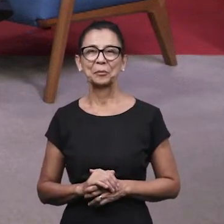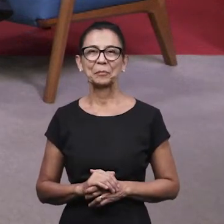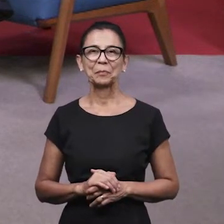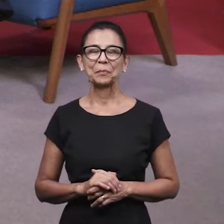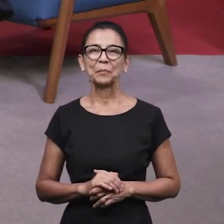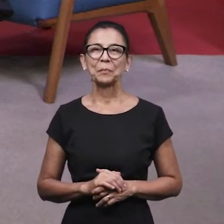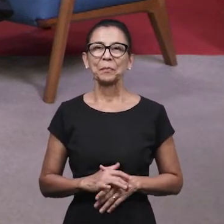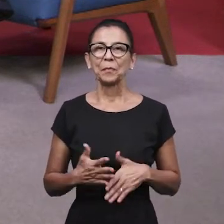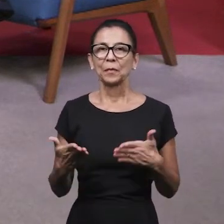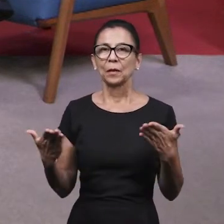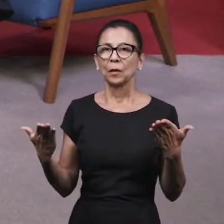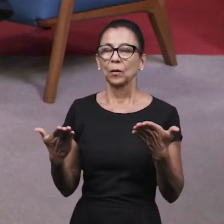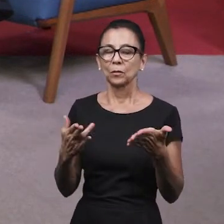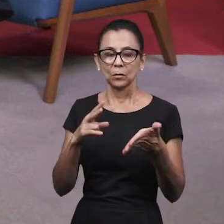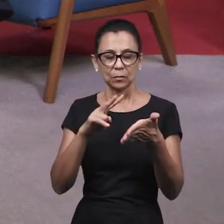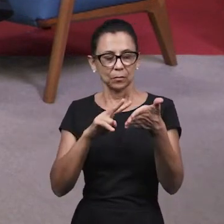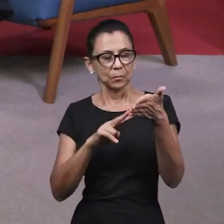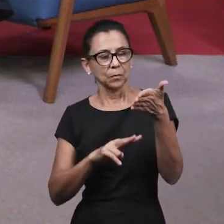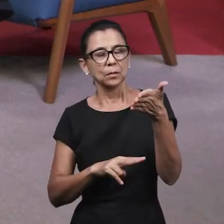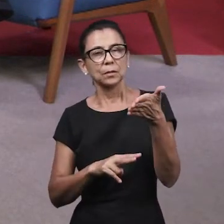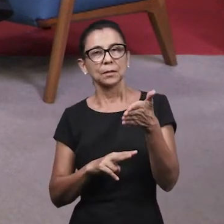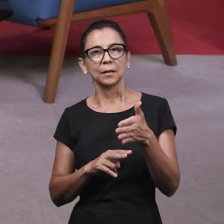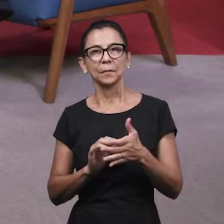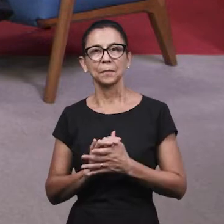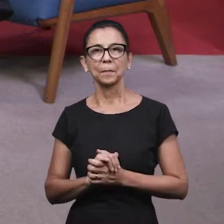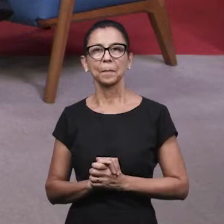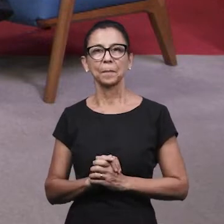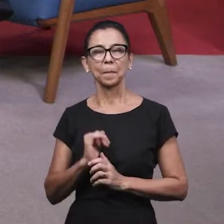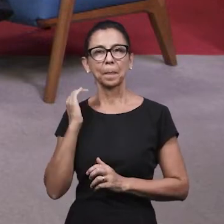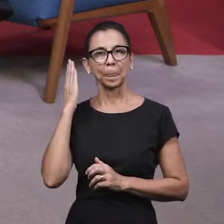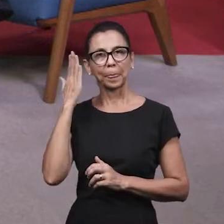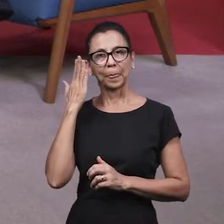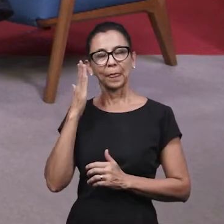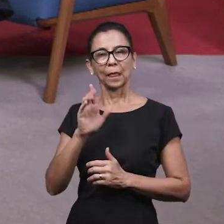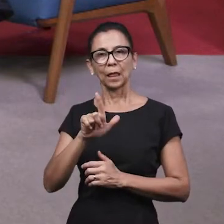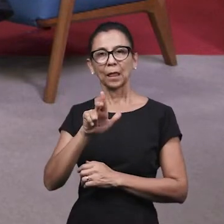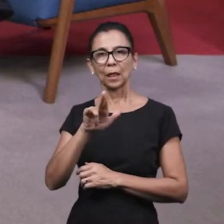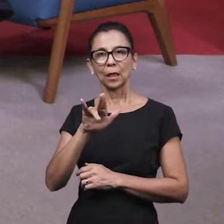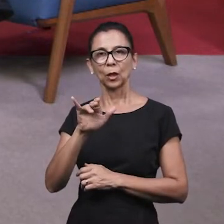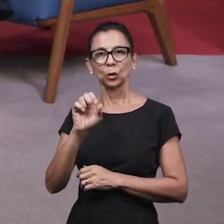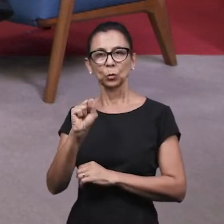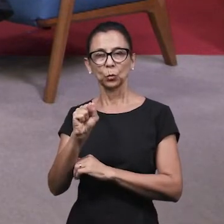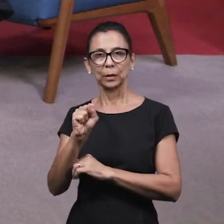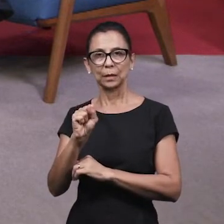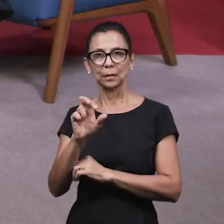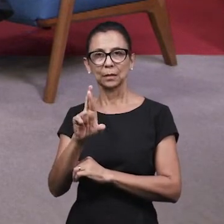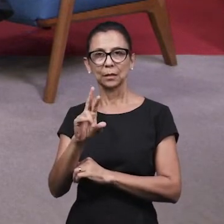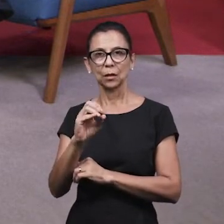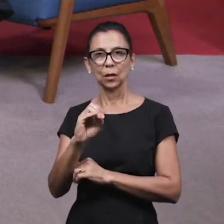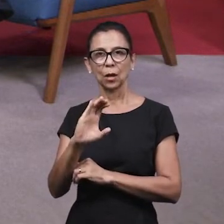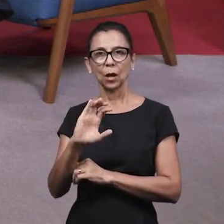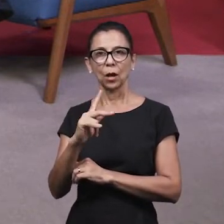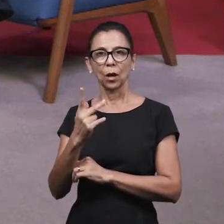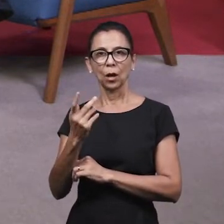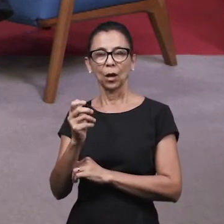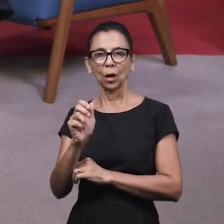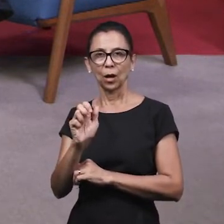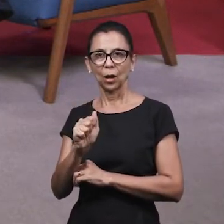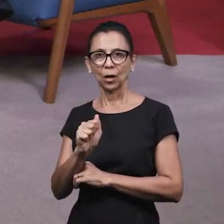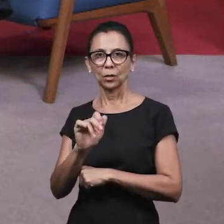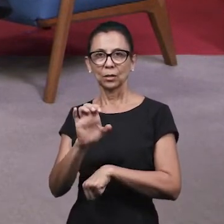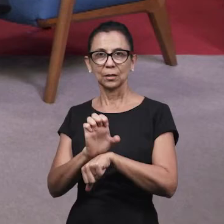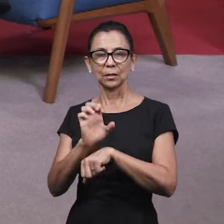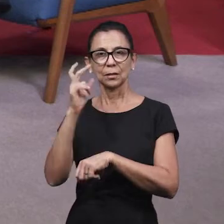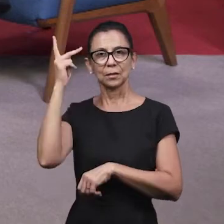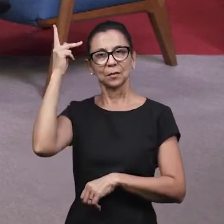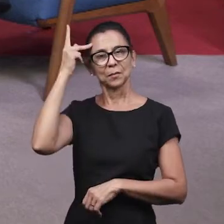dans la formation. Aujourd'hui, nous allons lire le message envoyé par Luiz Rocha de Jacupiranga dans l'état de São Paulo. Il